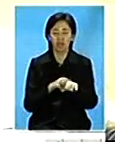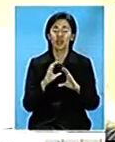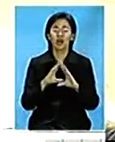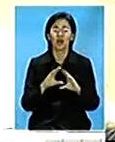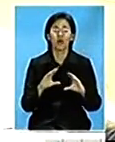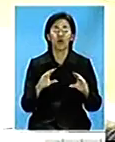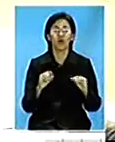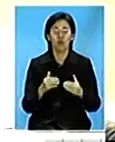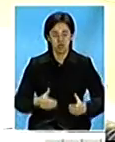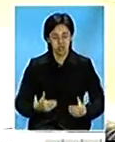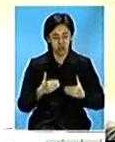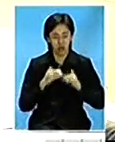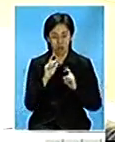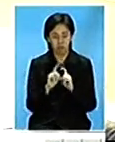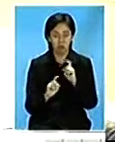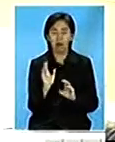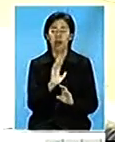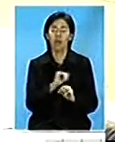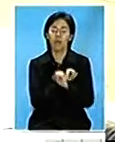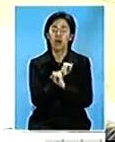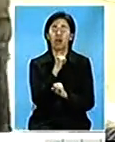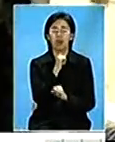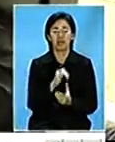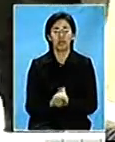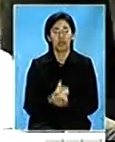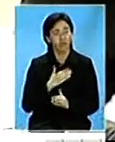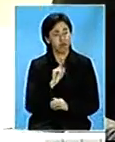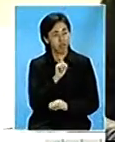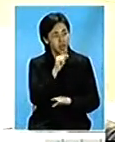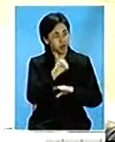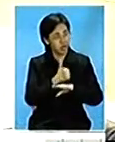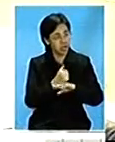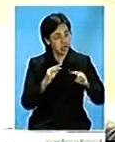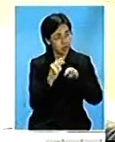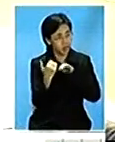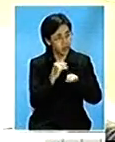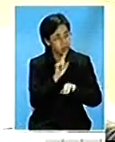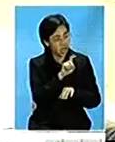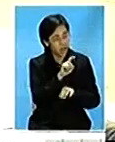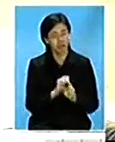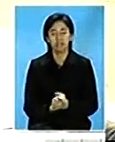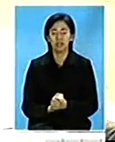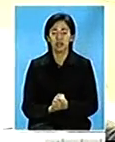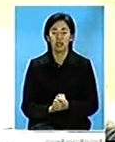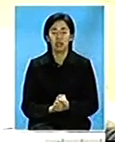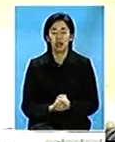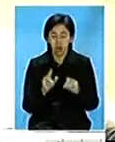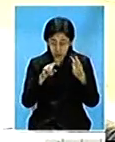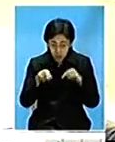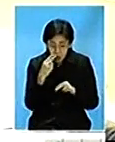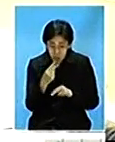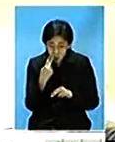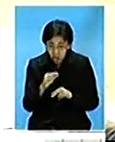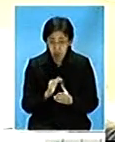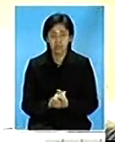จะเซฟชีวิตมนุษย์ได้เยอะก็ขอเรียนถามท่านตรีคมนาคมว่าท่านได้ไปสำรวจเรื่องนี้หรือยังนะฮะเ